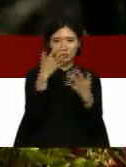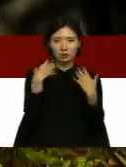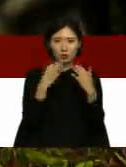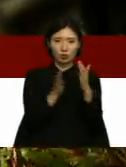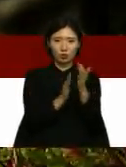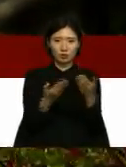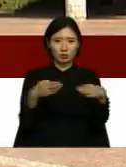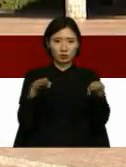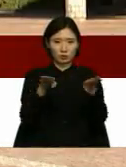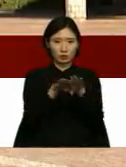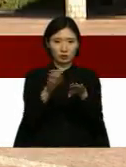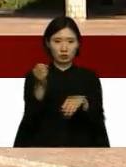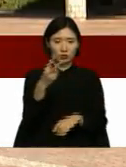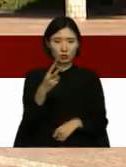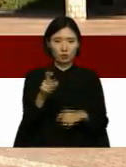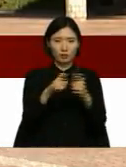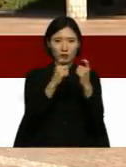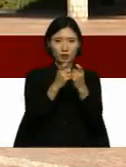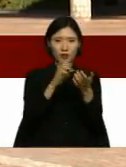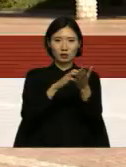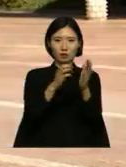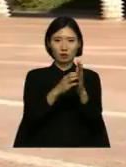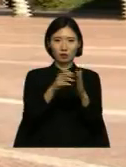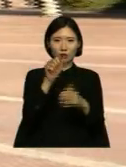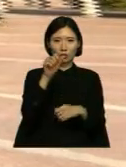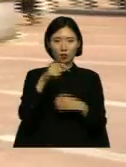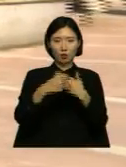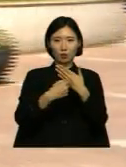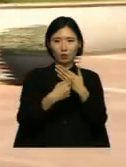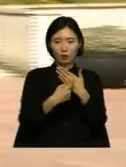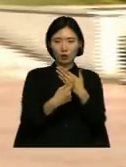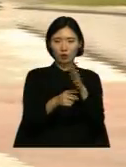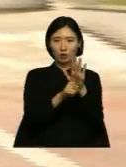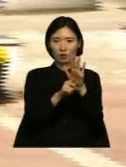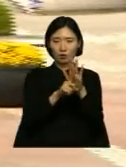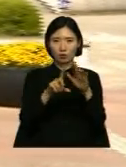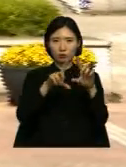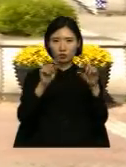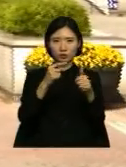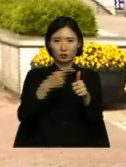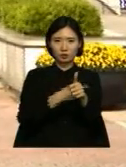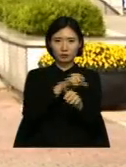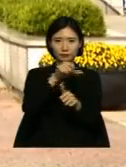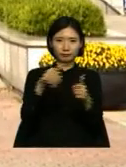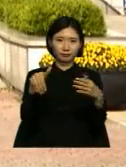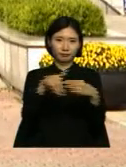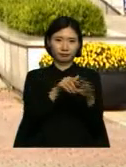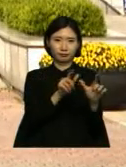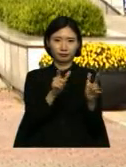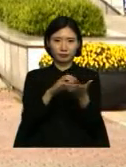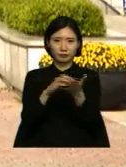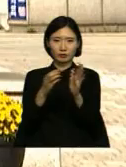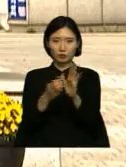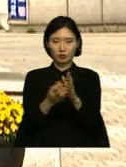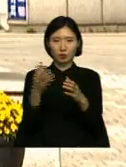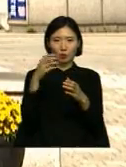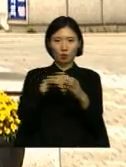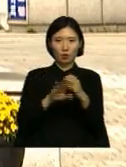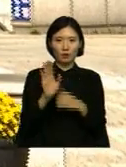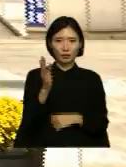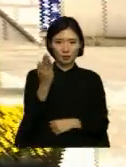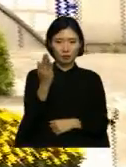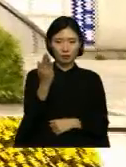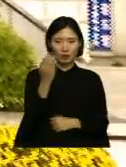공공시설 물은 물론 민간 영역의 5개 관공을 부터 자연 환경 문화 등 다양한 분야에 해당 알 것이라고